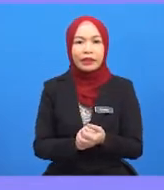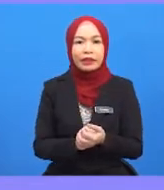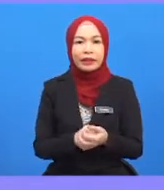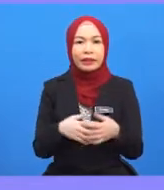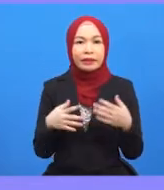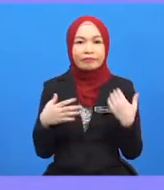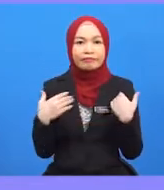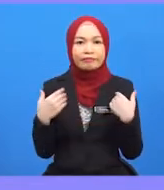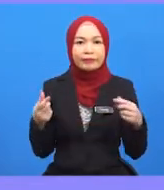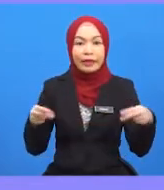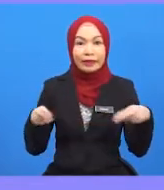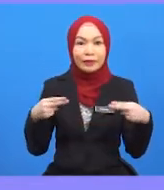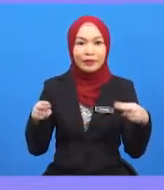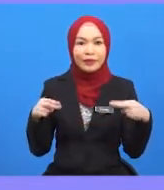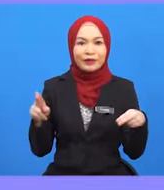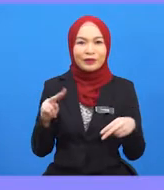balas peneutralan.